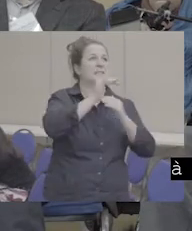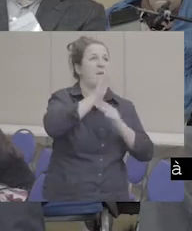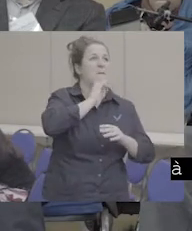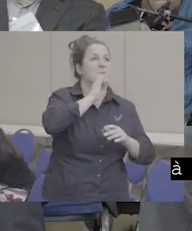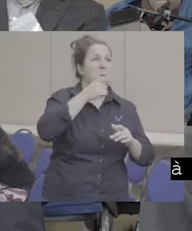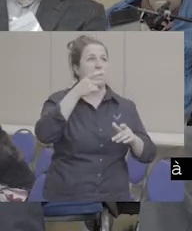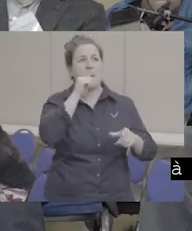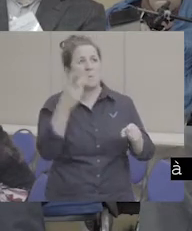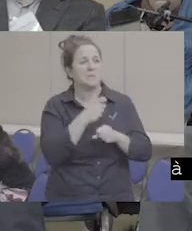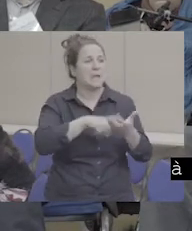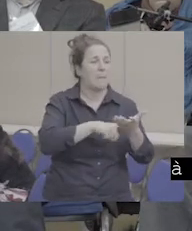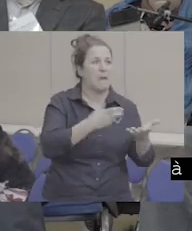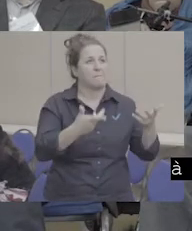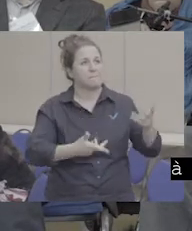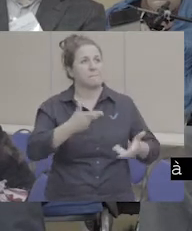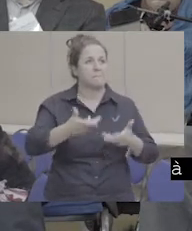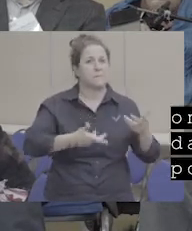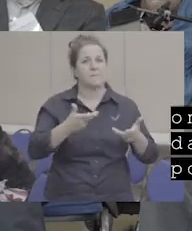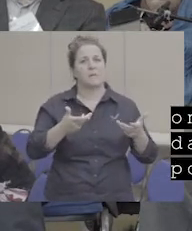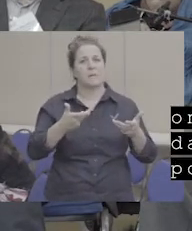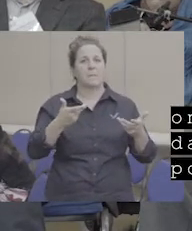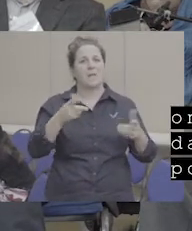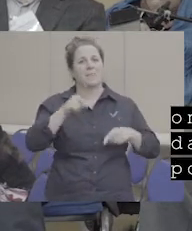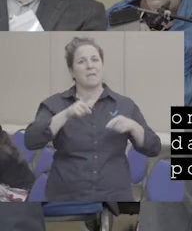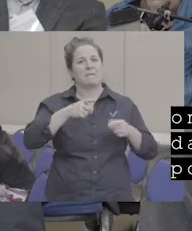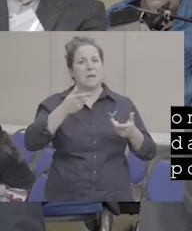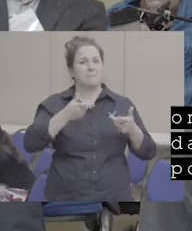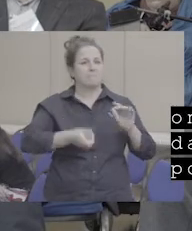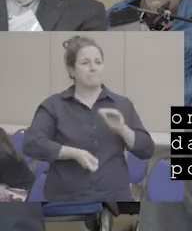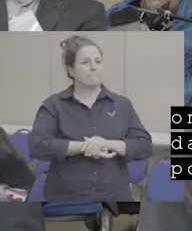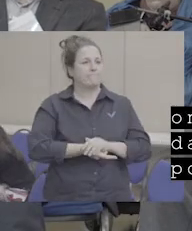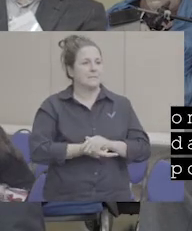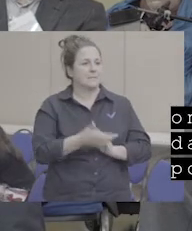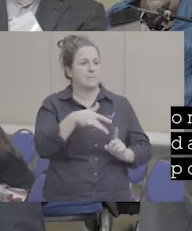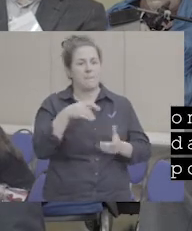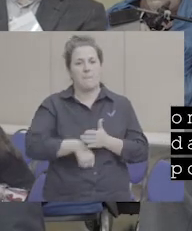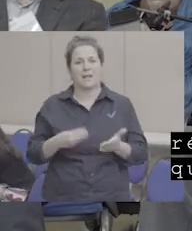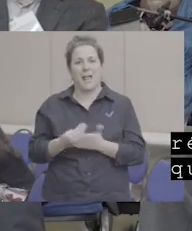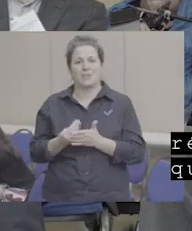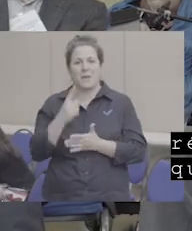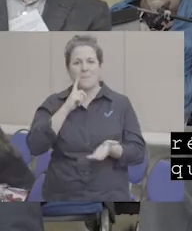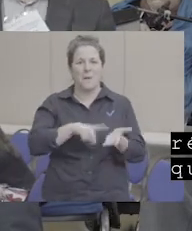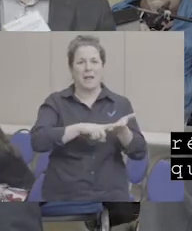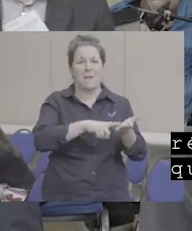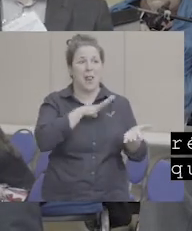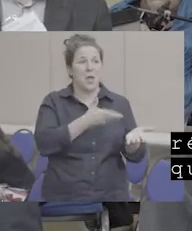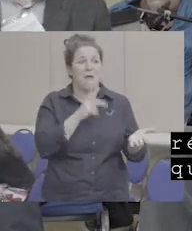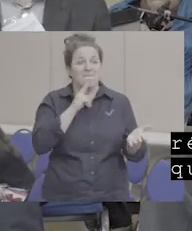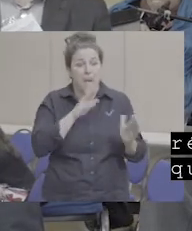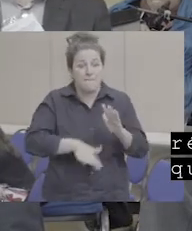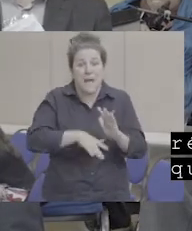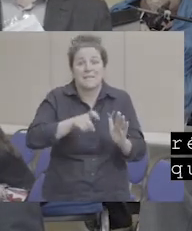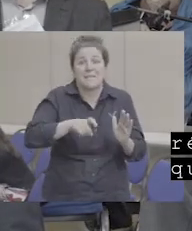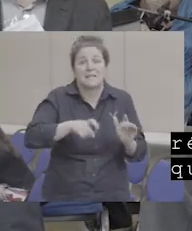réussi à le réparer. Et donc là, on est face à des situations où, dans le fond, il manque l'argent pour réparer ces choses qui sont quand même